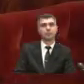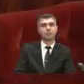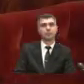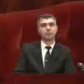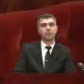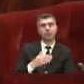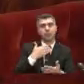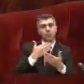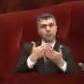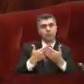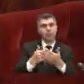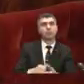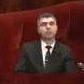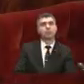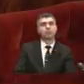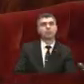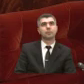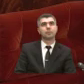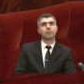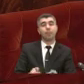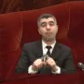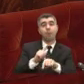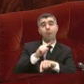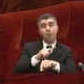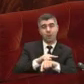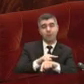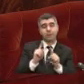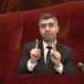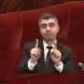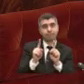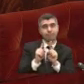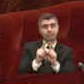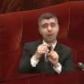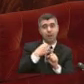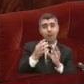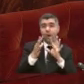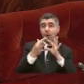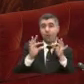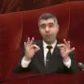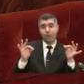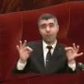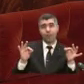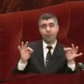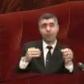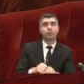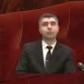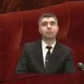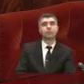شكرا سيد نائب المحترم. الوقت لا يسمح للدخول في التفاصيل، حسبي هنا أن